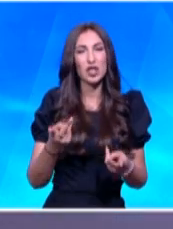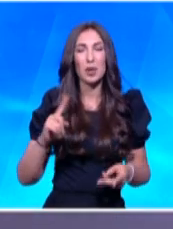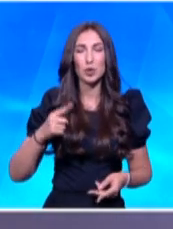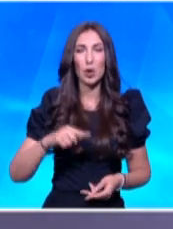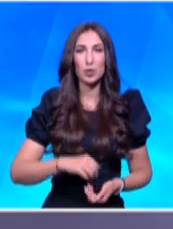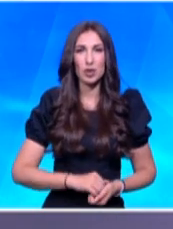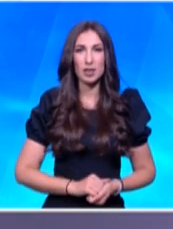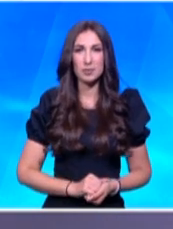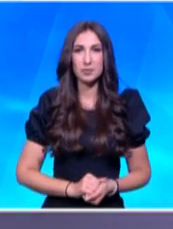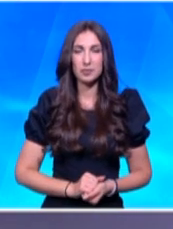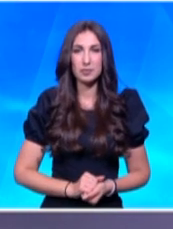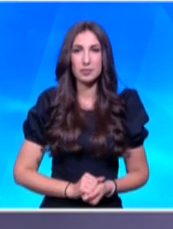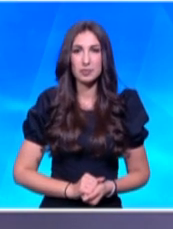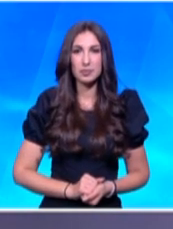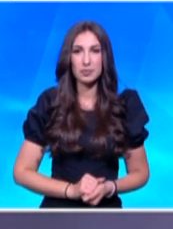проследи изслушването.